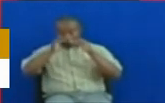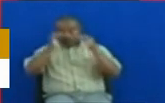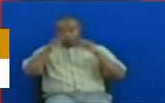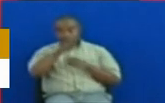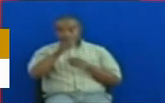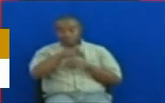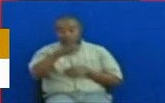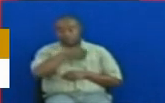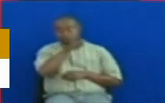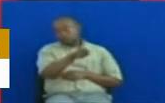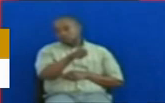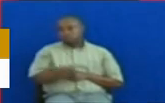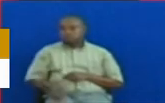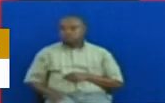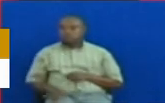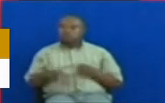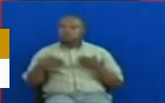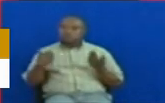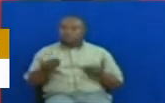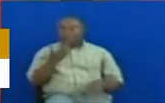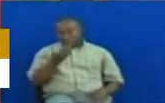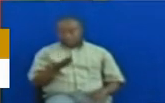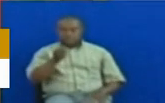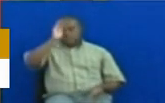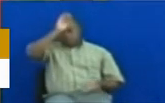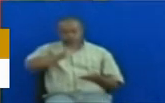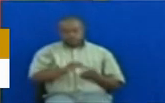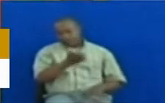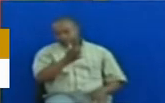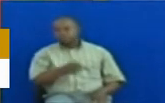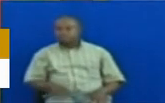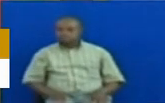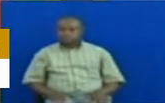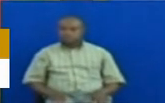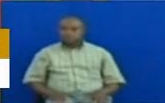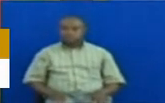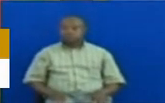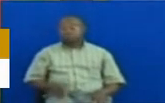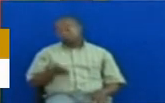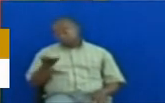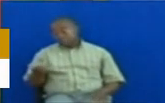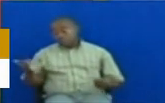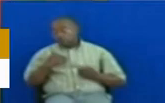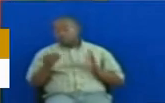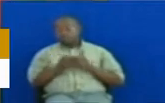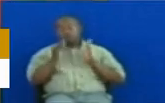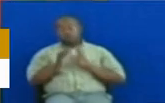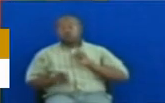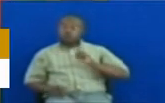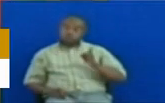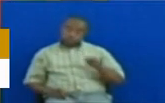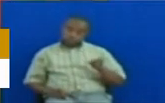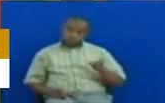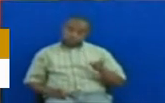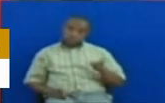ya waziri, kama waziri hivi. Kwa hiyo angalau angepunguziwa kitu, na kwa namna hii pamoja na kwamba mwanasheria mkuu upo